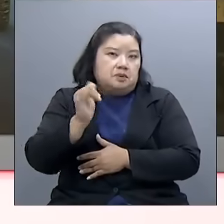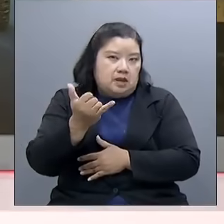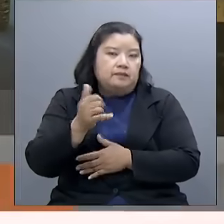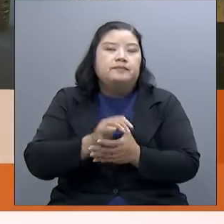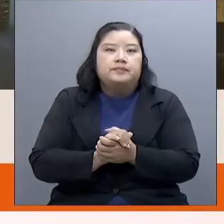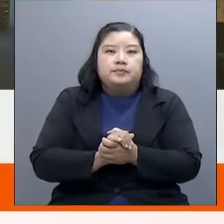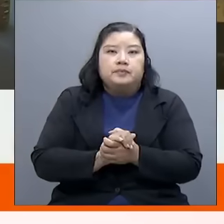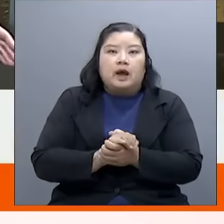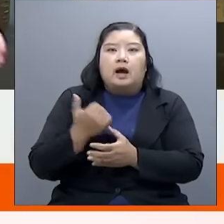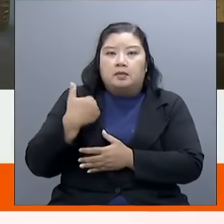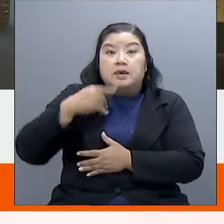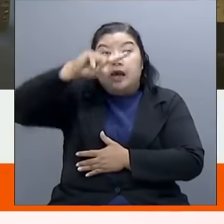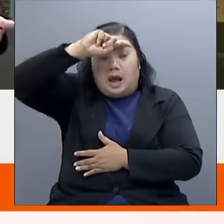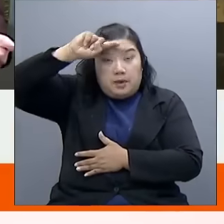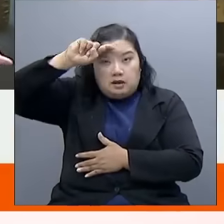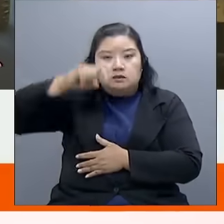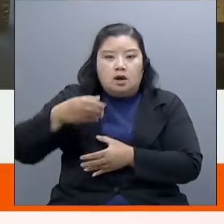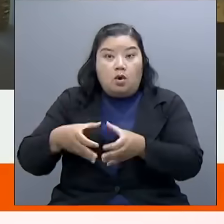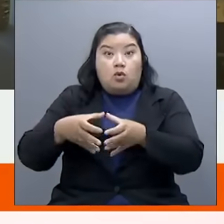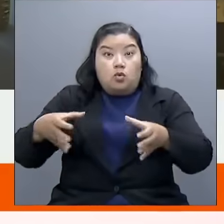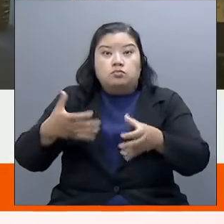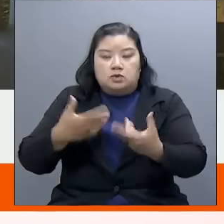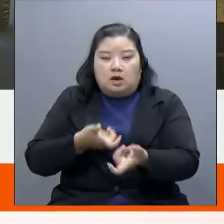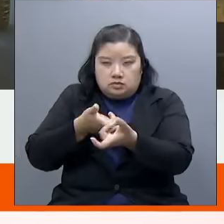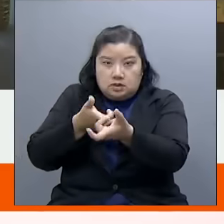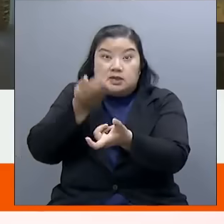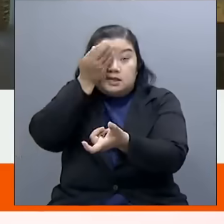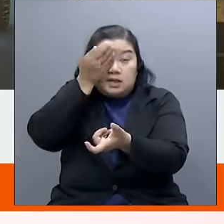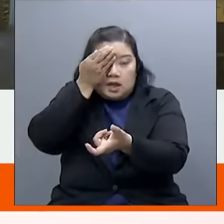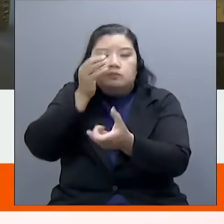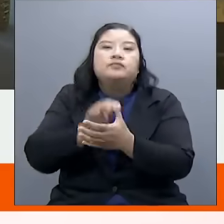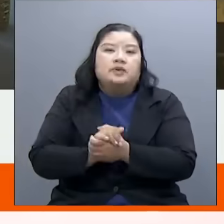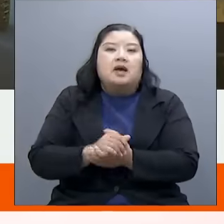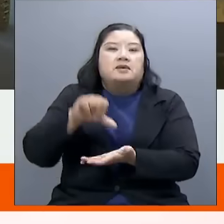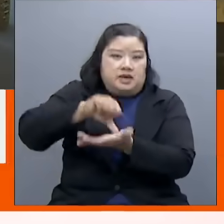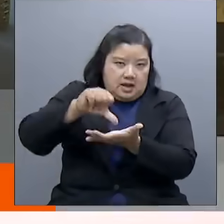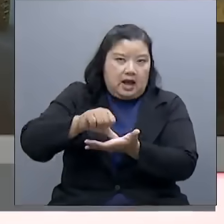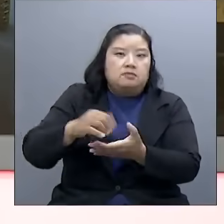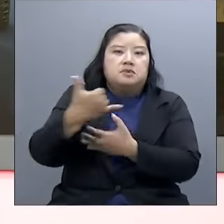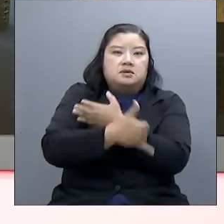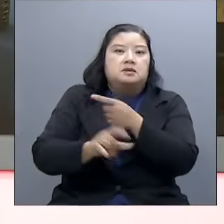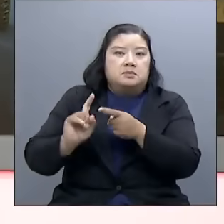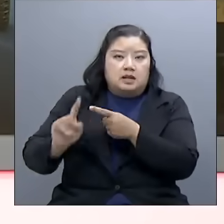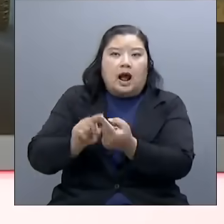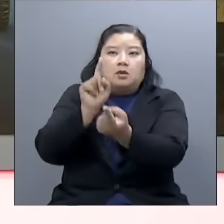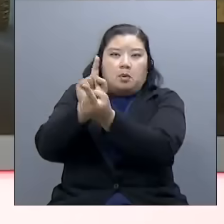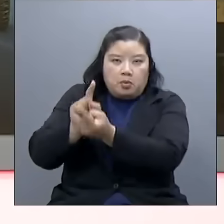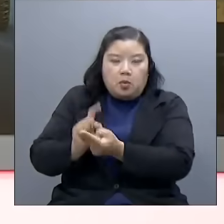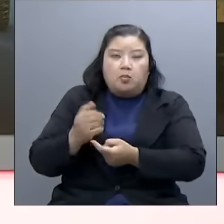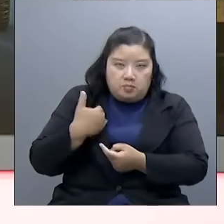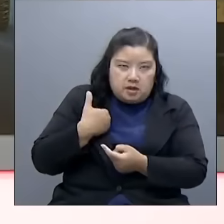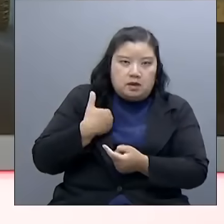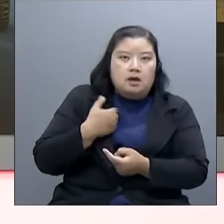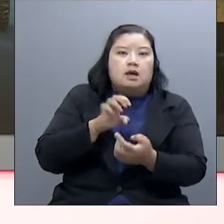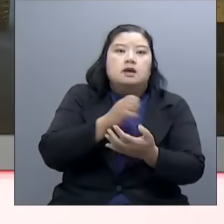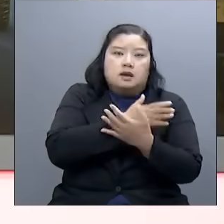บุกโจมตีอิสราเอลนะคะอิหร่านก็ส่งรัฐมนตรีต่างประเทศค่ะเดินสายเยือนพันธมิตรนะคะในตะวันออกกลางไม่ว่าจะเป็นอิรักเล